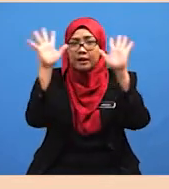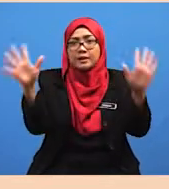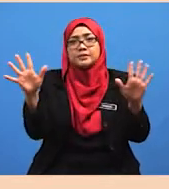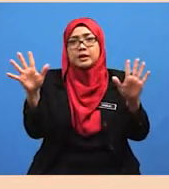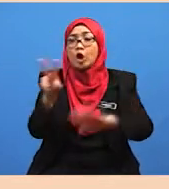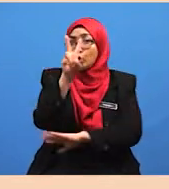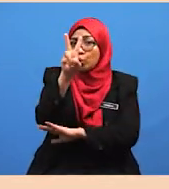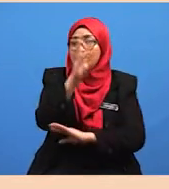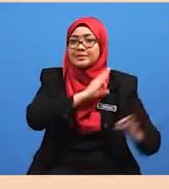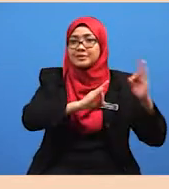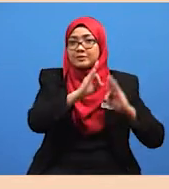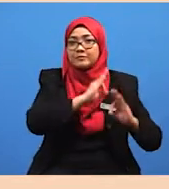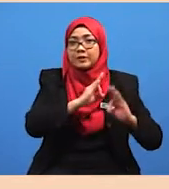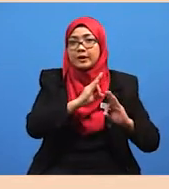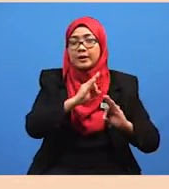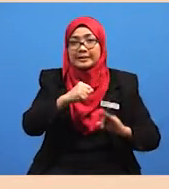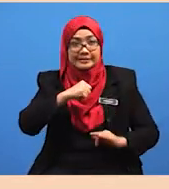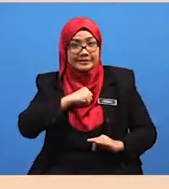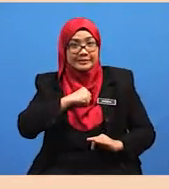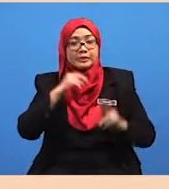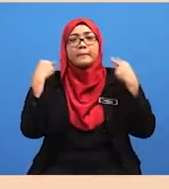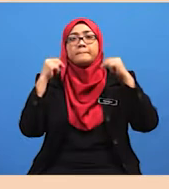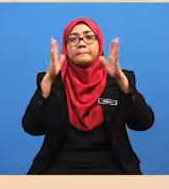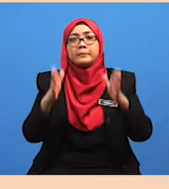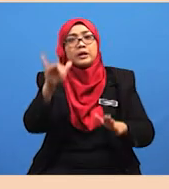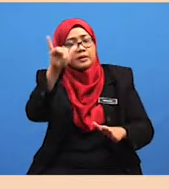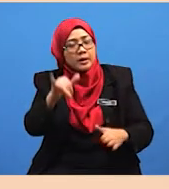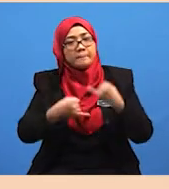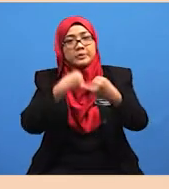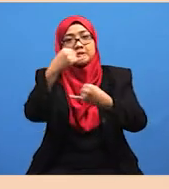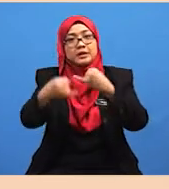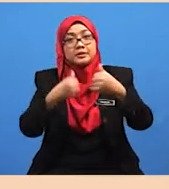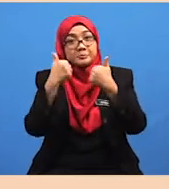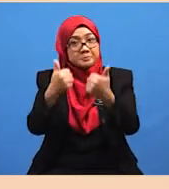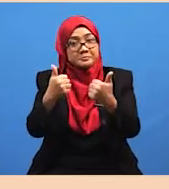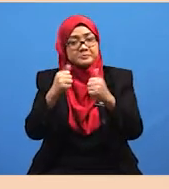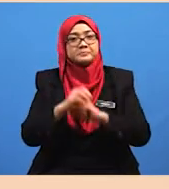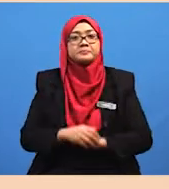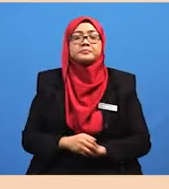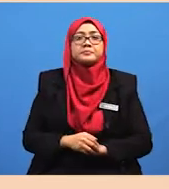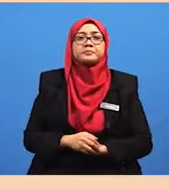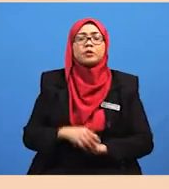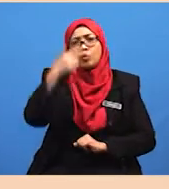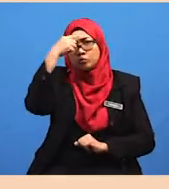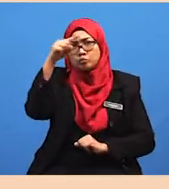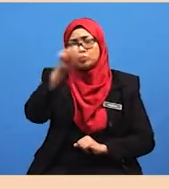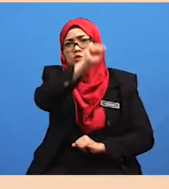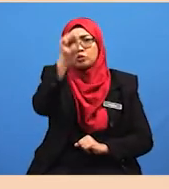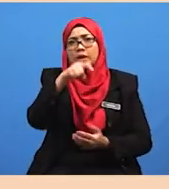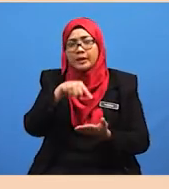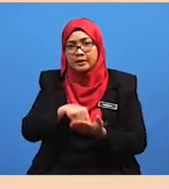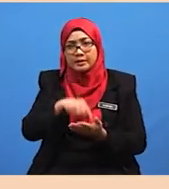Duos sifat pribadi Usahawan yang berjaya untuk selain dengan kata